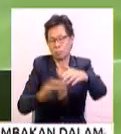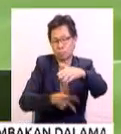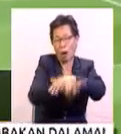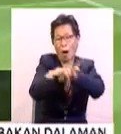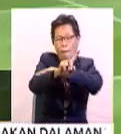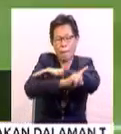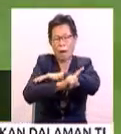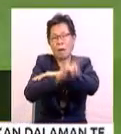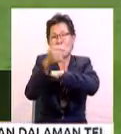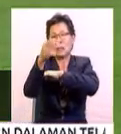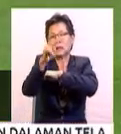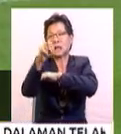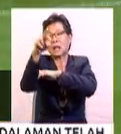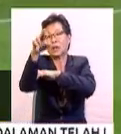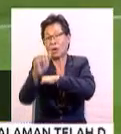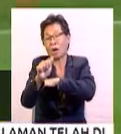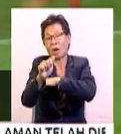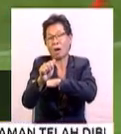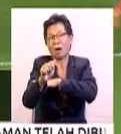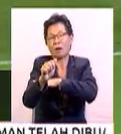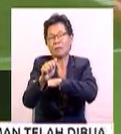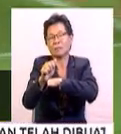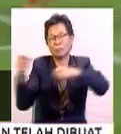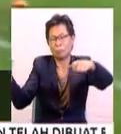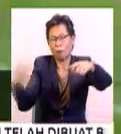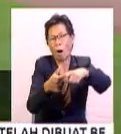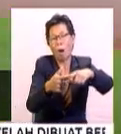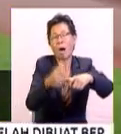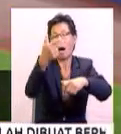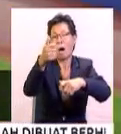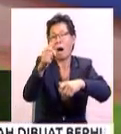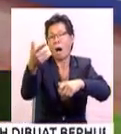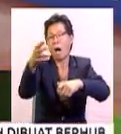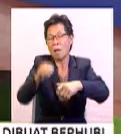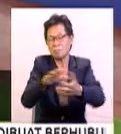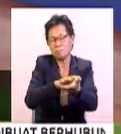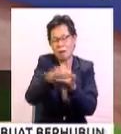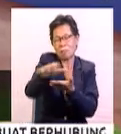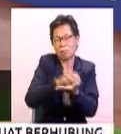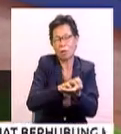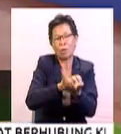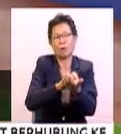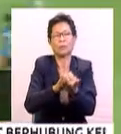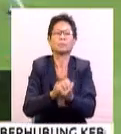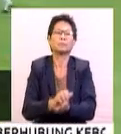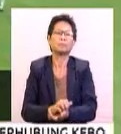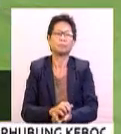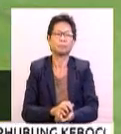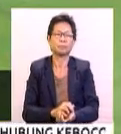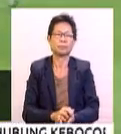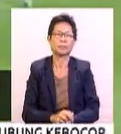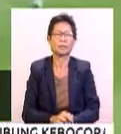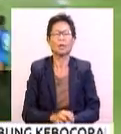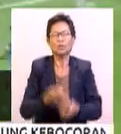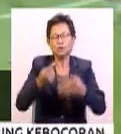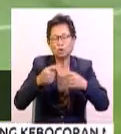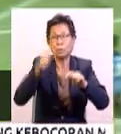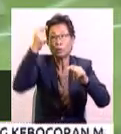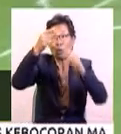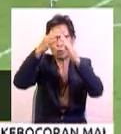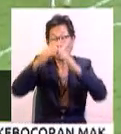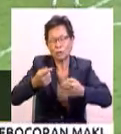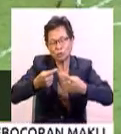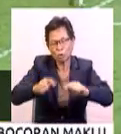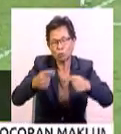penalti Sandra Da Silva mendoka selepas Abdul Halim Sa'ri dikasari Ibni Kozaimi. Beberapa percubaan tuan rumah selepas